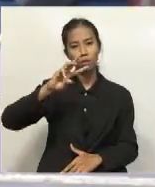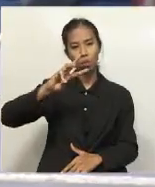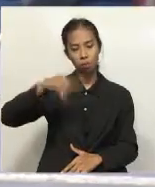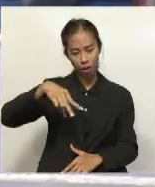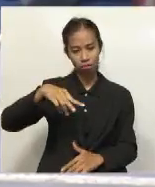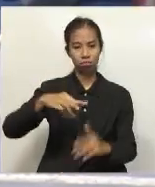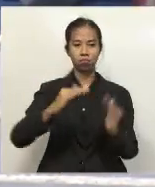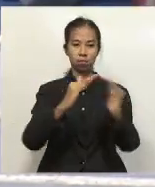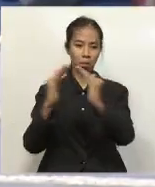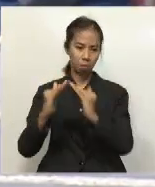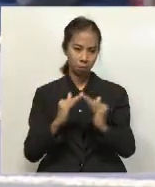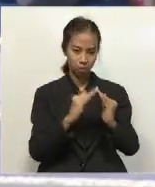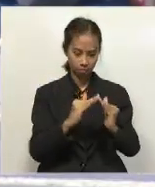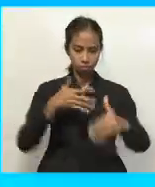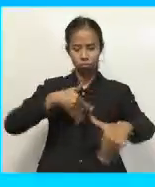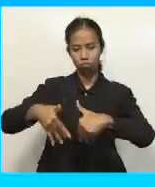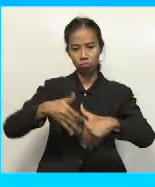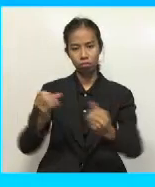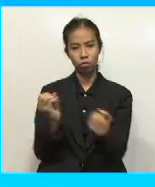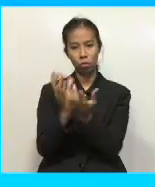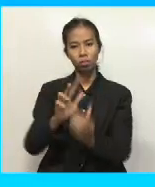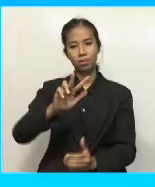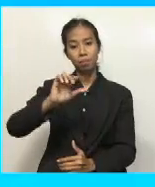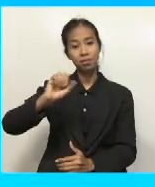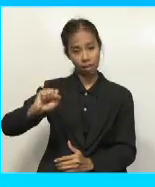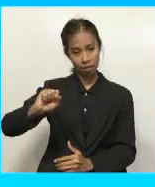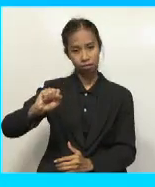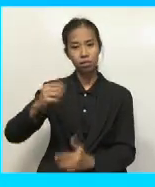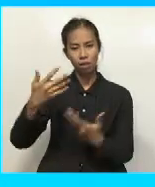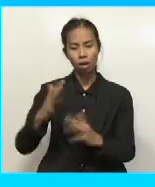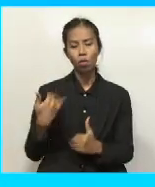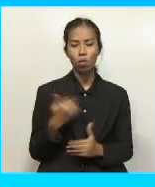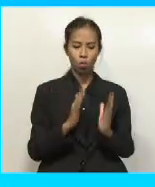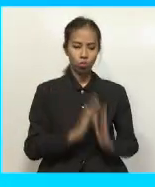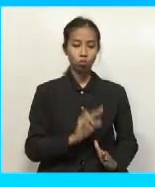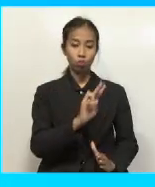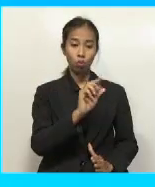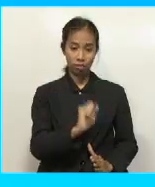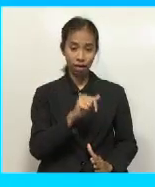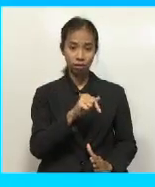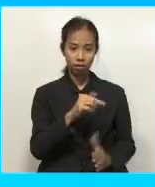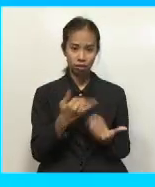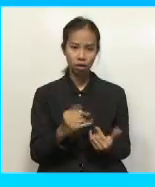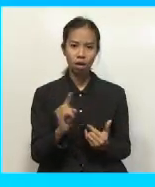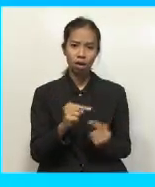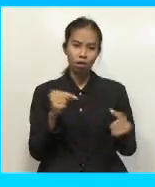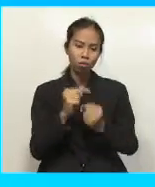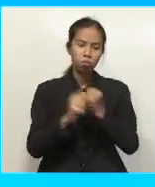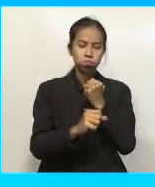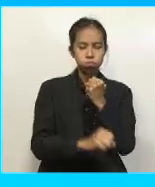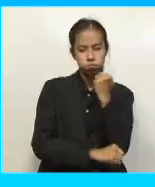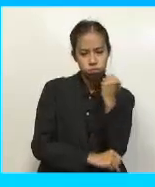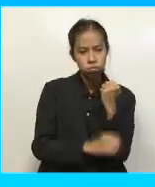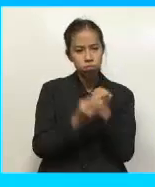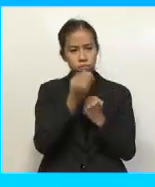หลังคาเรือนประชาชนได้รับผลกระทบราว 300,000 คนโดย 200,000 คนในจำนวนนี้กำลังอยู่ในภาวะอดอยาก